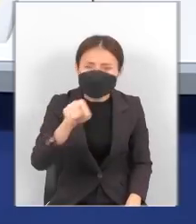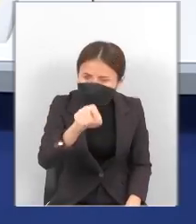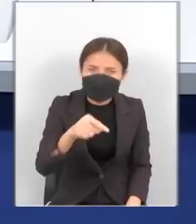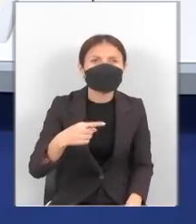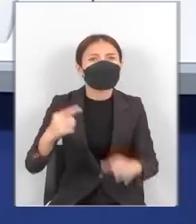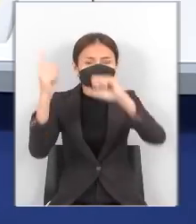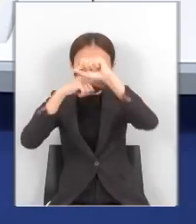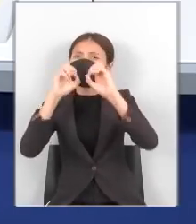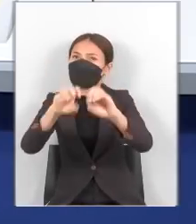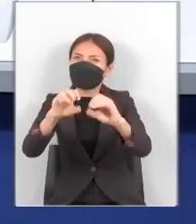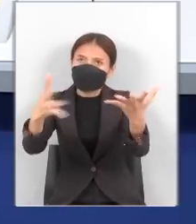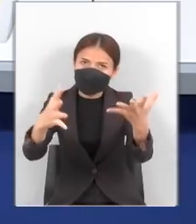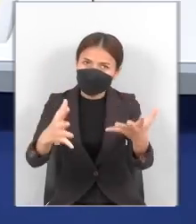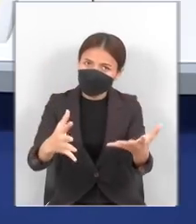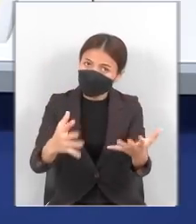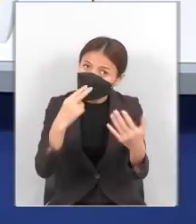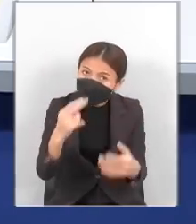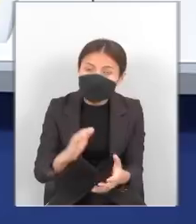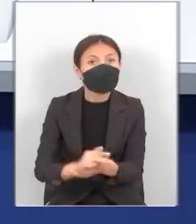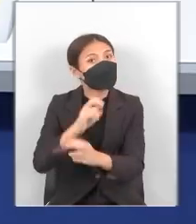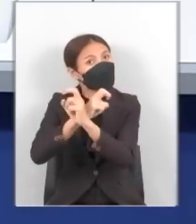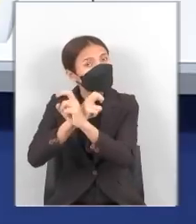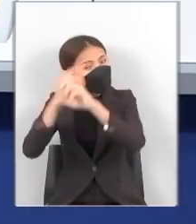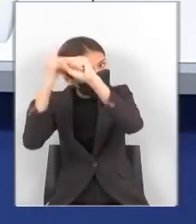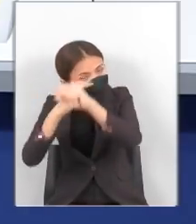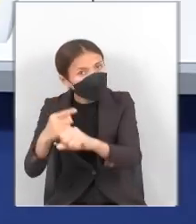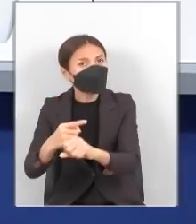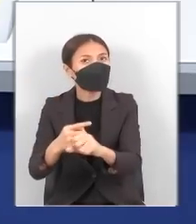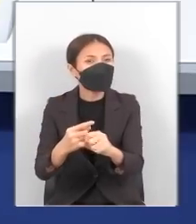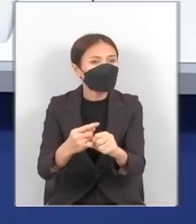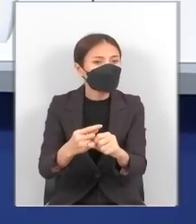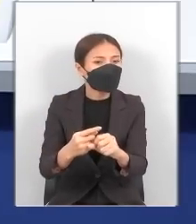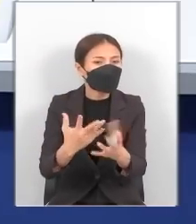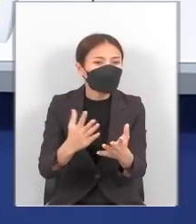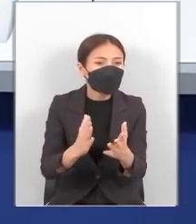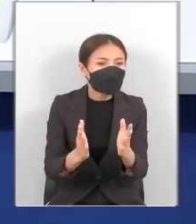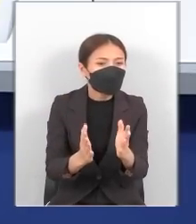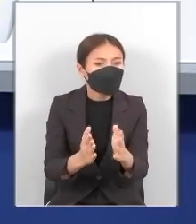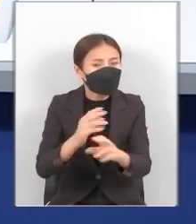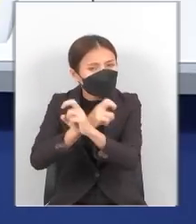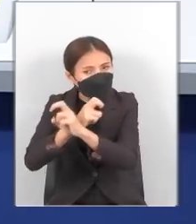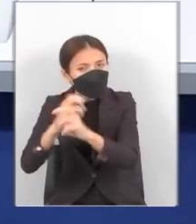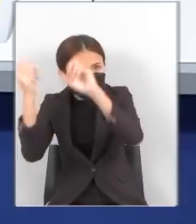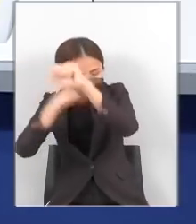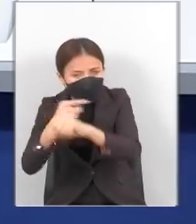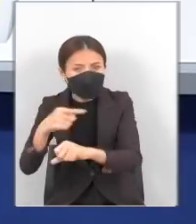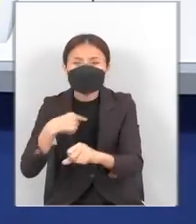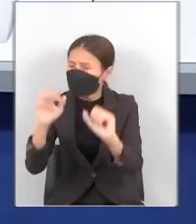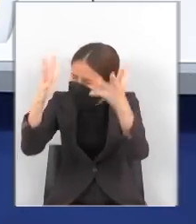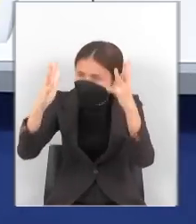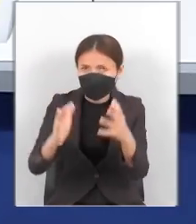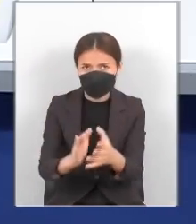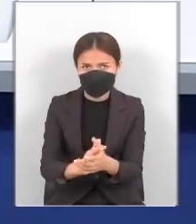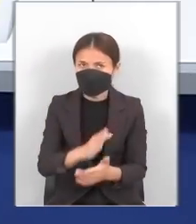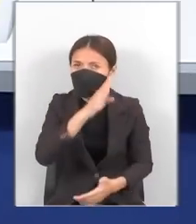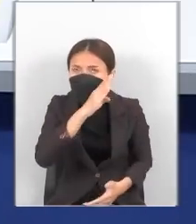ระธาตุไม่ได้มีอยู่นะคะและถ้าหากคุณเห็นนะวันนี้แล้วมันมีอยู่มันถูกทำขึ้นมาหรือเปล่าลองไปดูนะมีพระรูปนึง